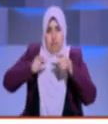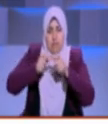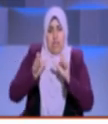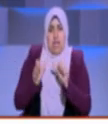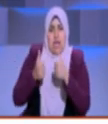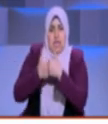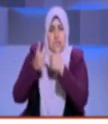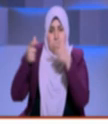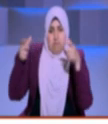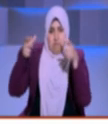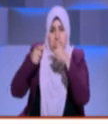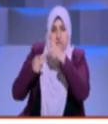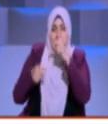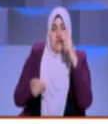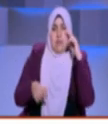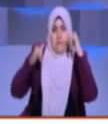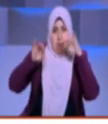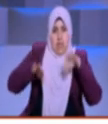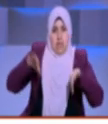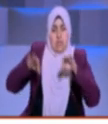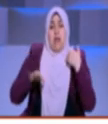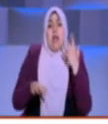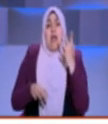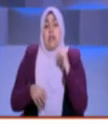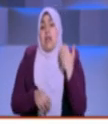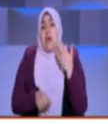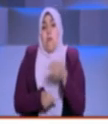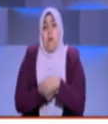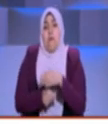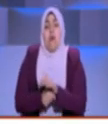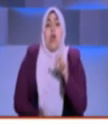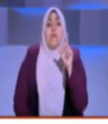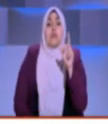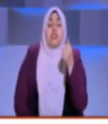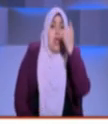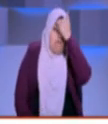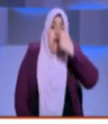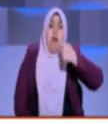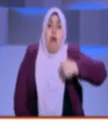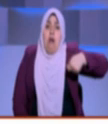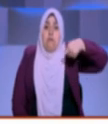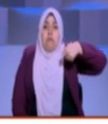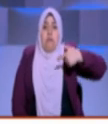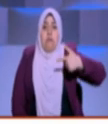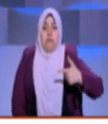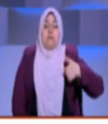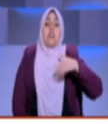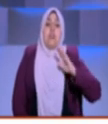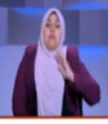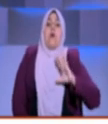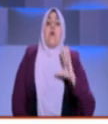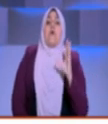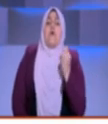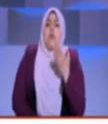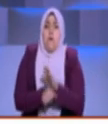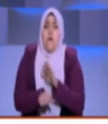في إعلان حالات الوفاة التي وصلت إلى 15,000 أكثر من 15,000 حالة وفاة، وقال أن هناك بعض الوفيات التي